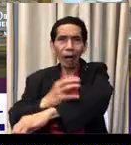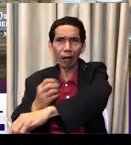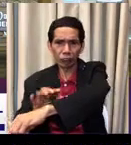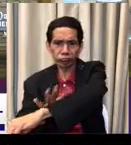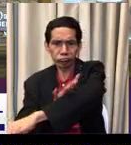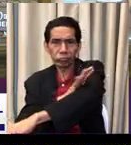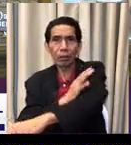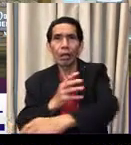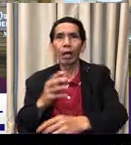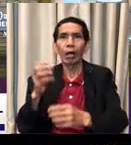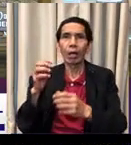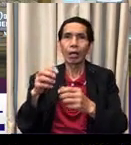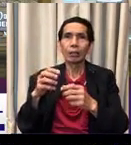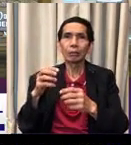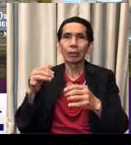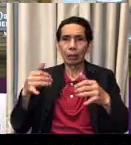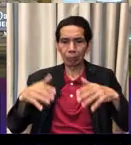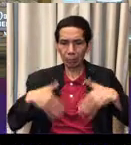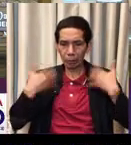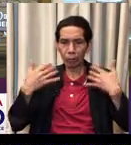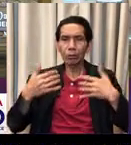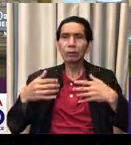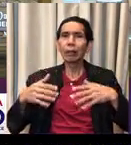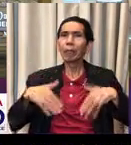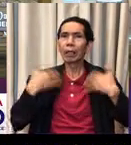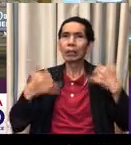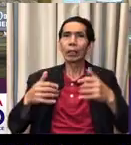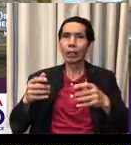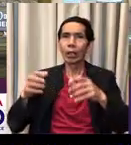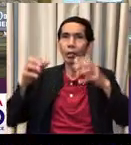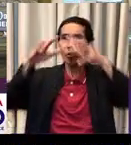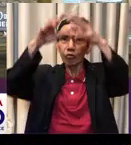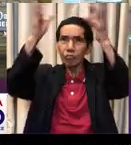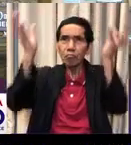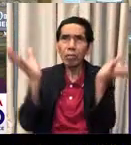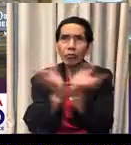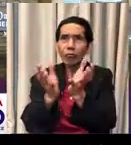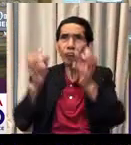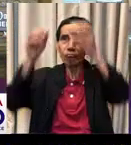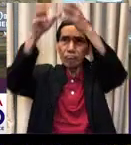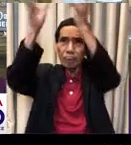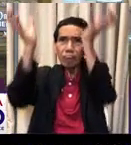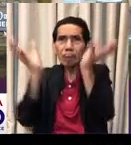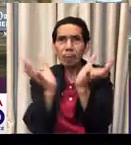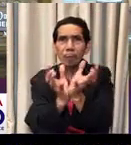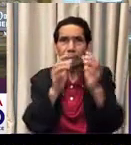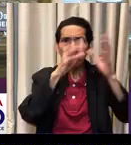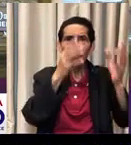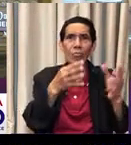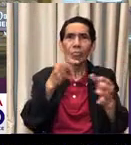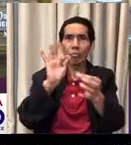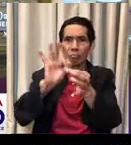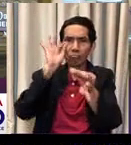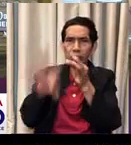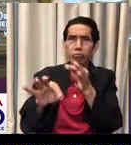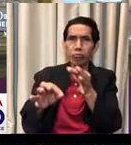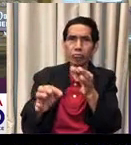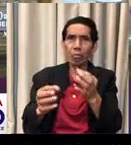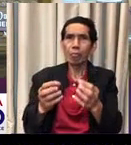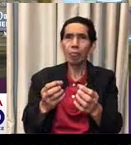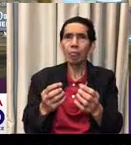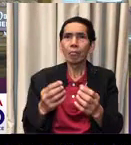Na pinaglaruan ng minor de edad? Sinunog yung balon? Ha? Nasunog yung